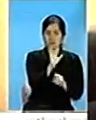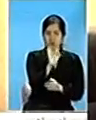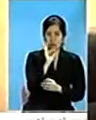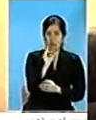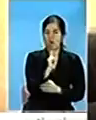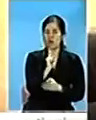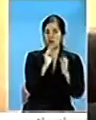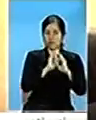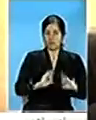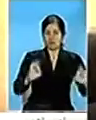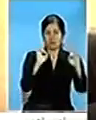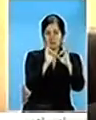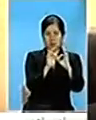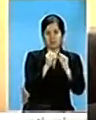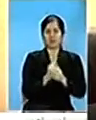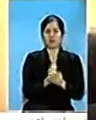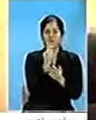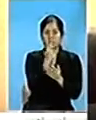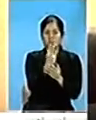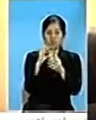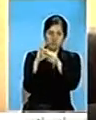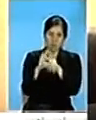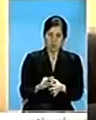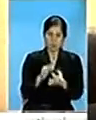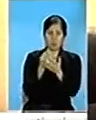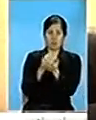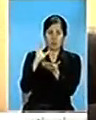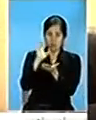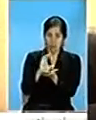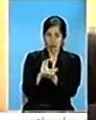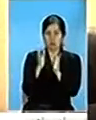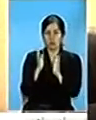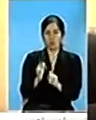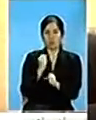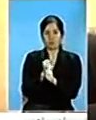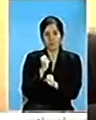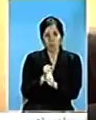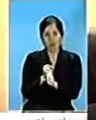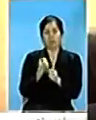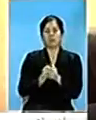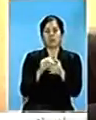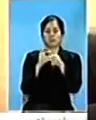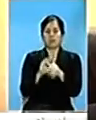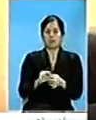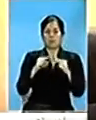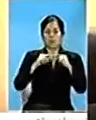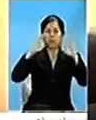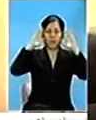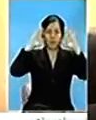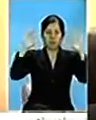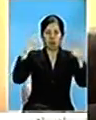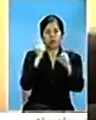ทั้งนี้พิจารณาจากข้อจำกัดของงบประมาณข้อจำกัดของบุคลากรข้อจำกัดของประสบการณ์ในการทำง